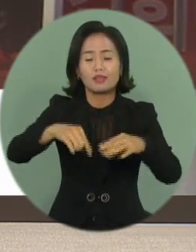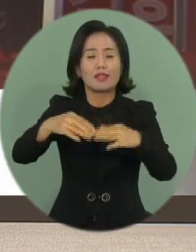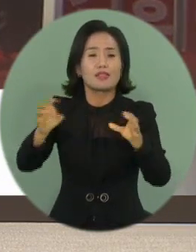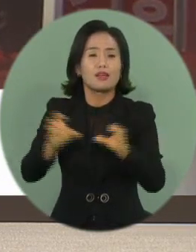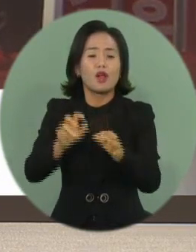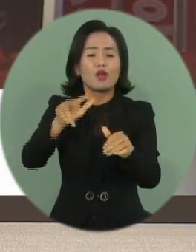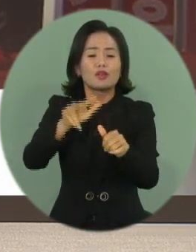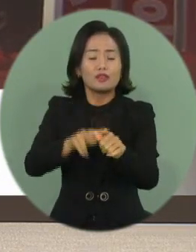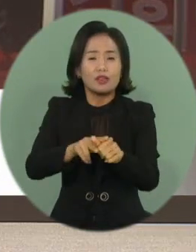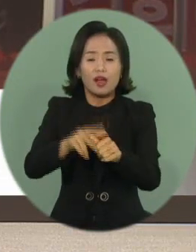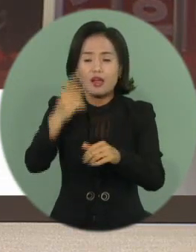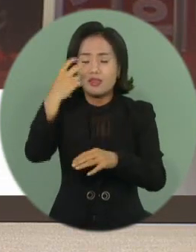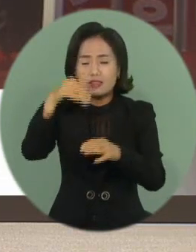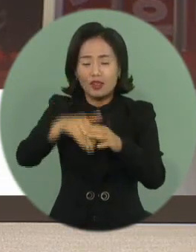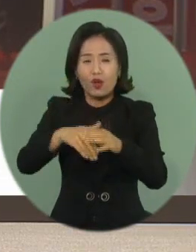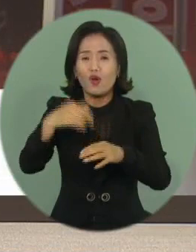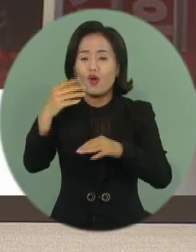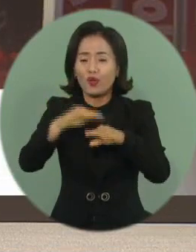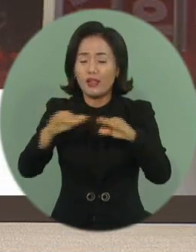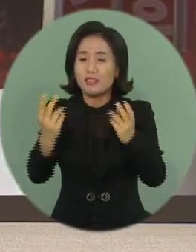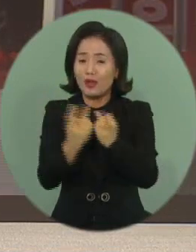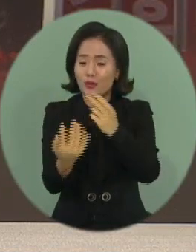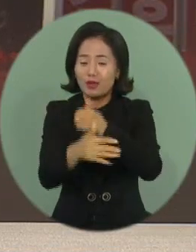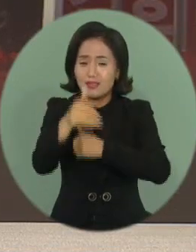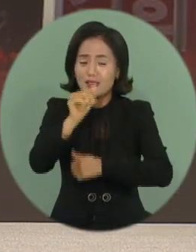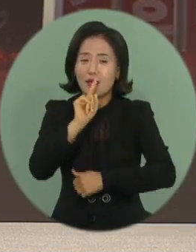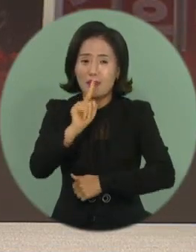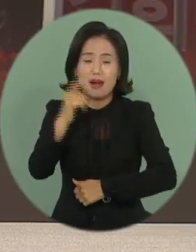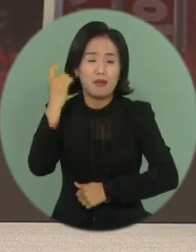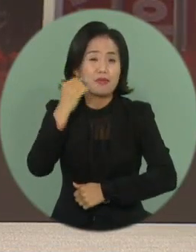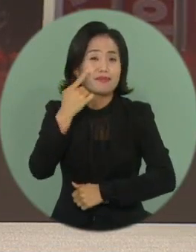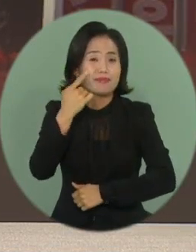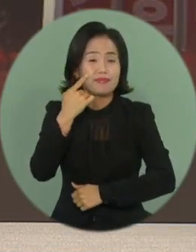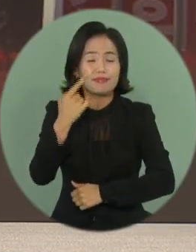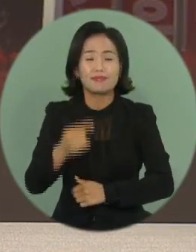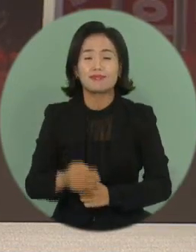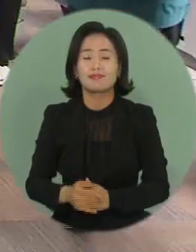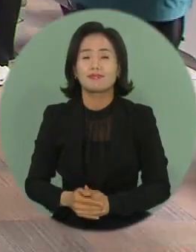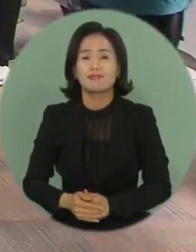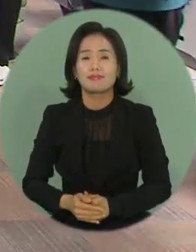정당들의 선거대책위원장들의 이야기를 들어봤습니다. 문형철 기자입니다.